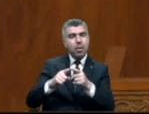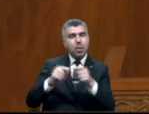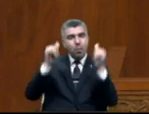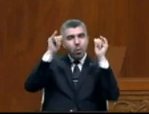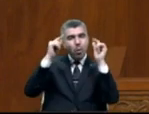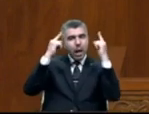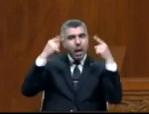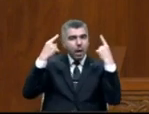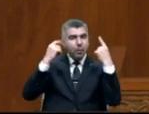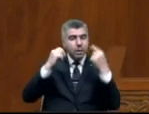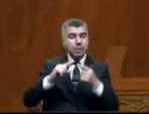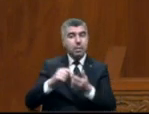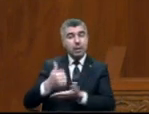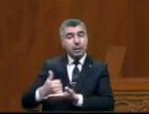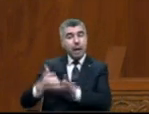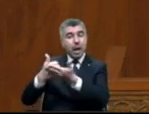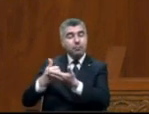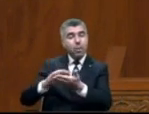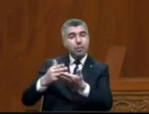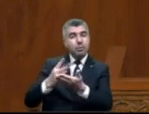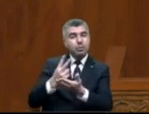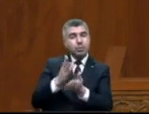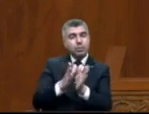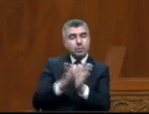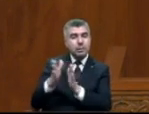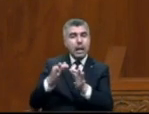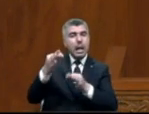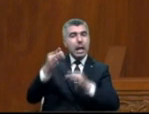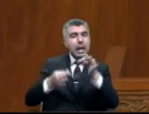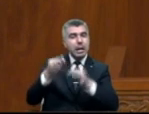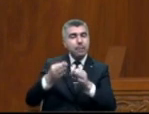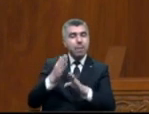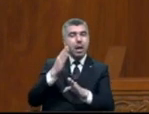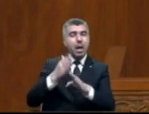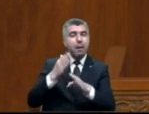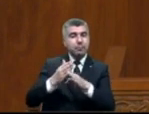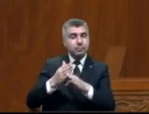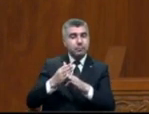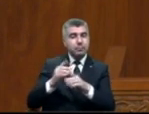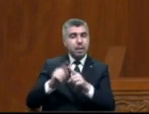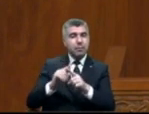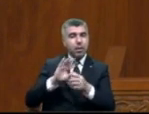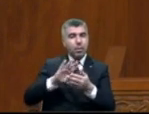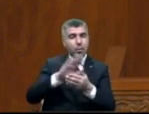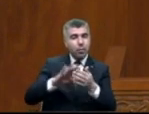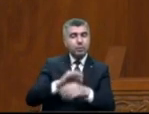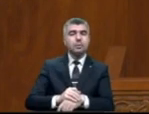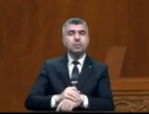حسب المناطق، ودعم خاص لسلسلتي الحليب واللحوم الحمراء للحفاظ على التوازن ديالها.